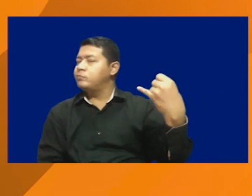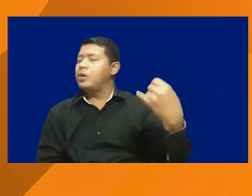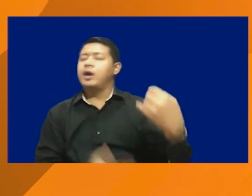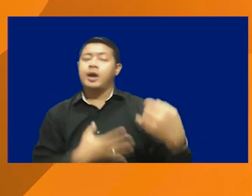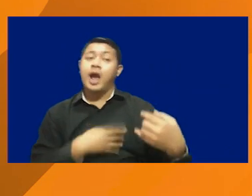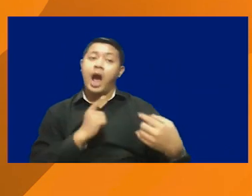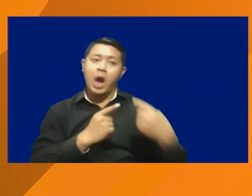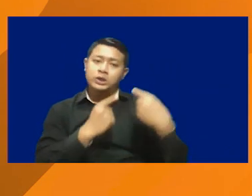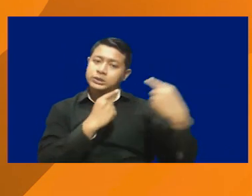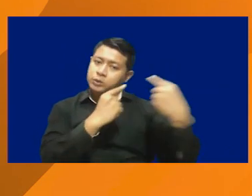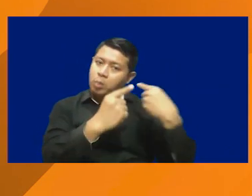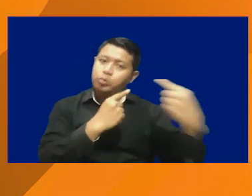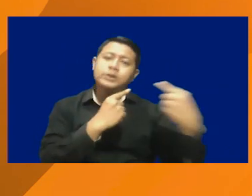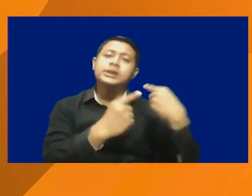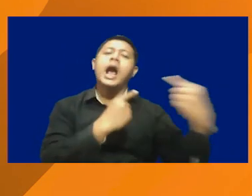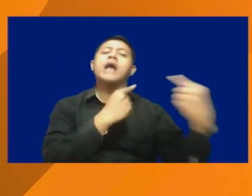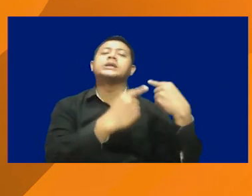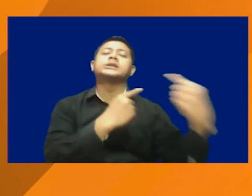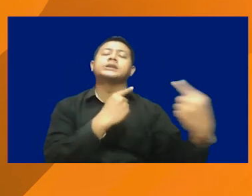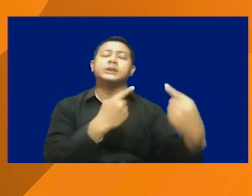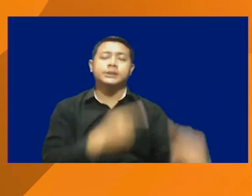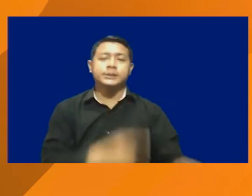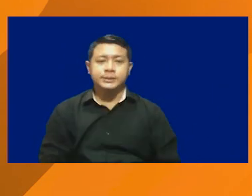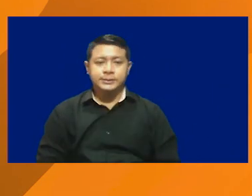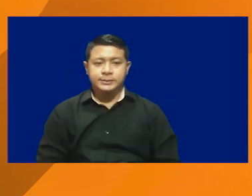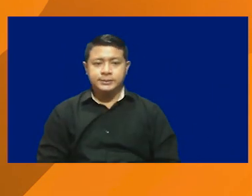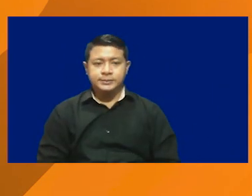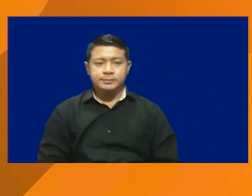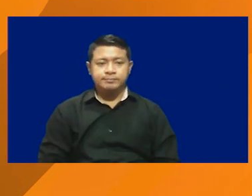adanya dialog secara kasih.